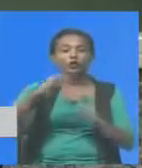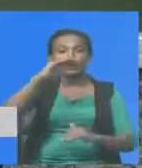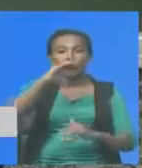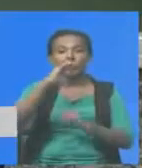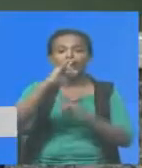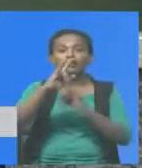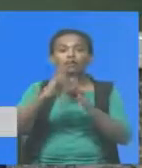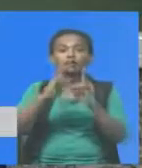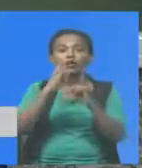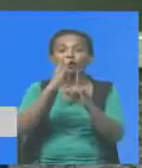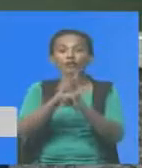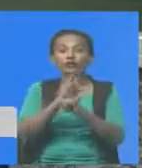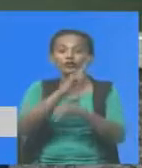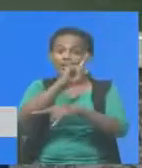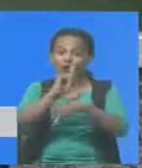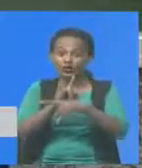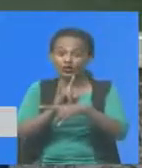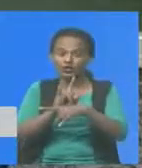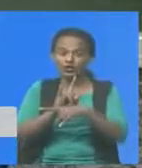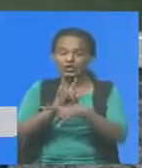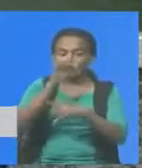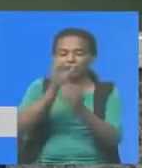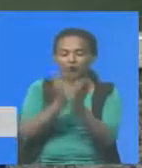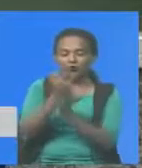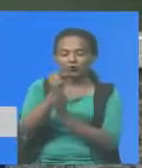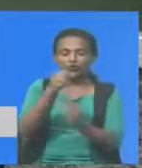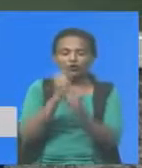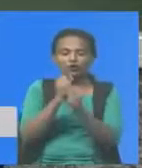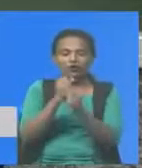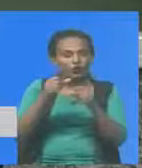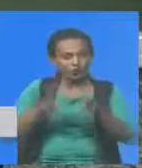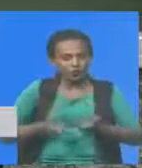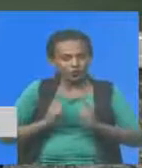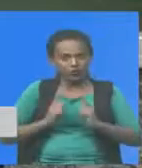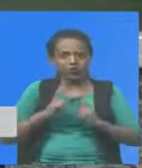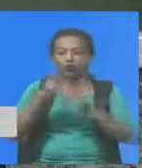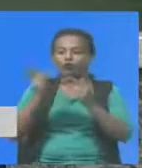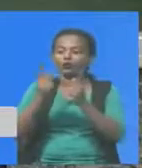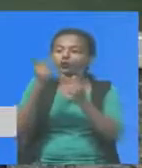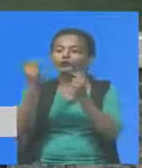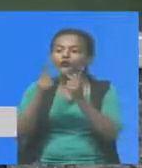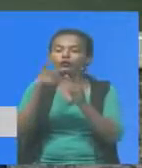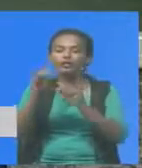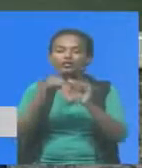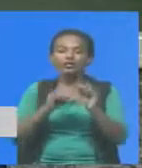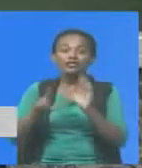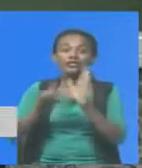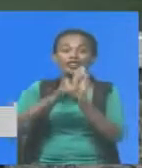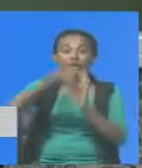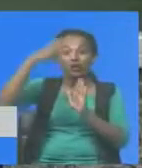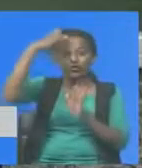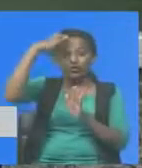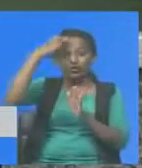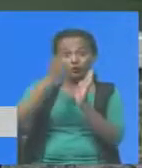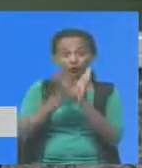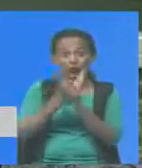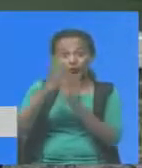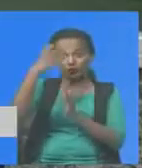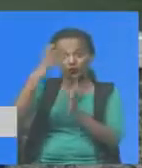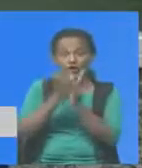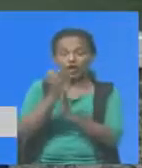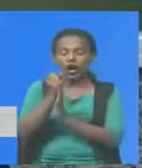የዜጎችን መብቶች ሰርቶ የመኖር ከቦታ ቦታ የመንቀሳቀስ ህገ መንግስታዊ መብቶች አደጋ ላይ